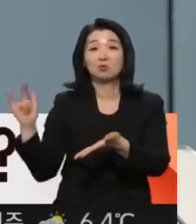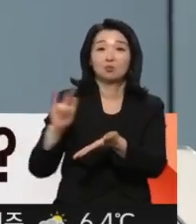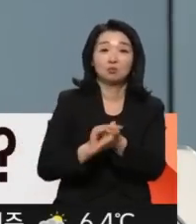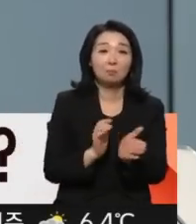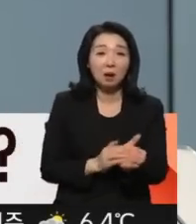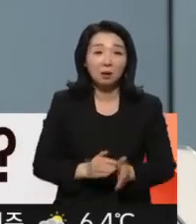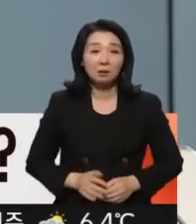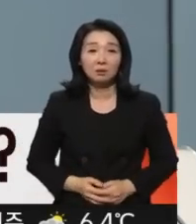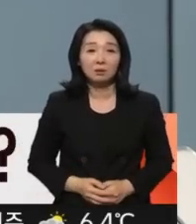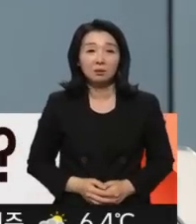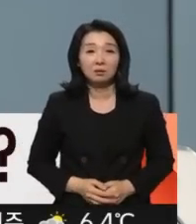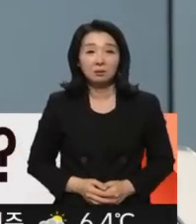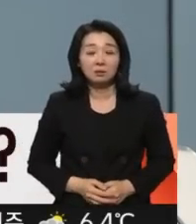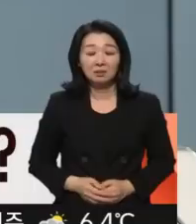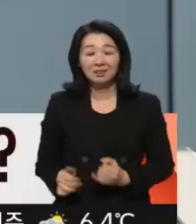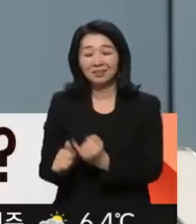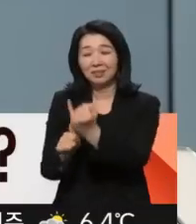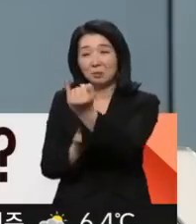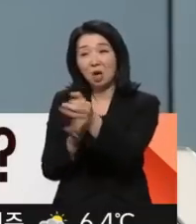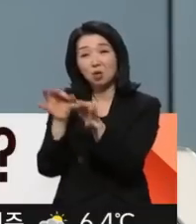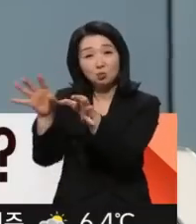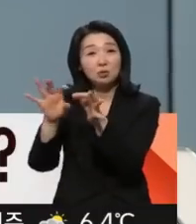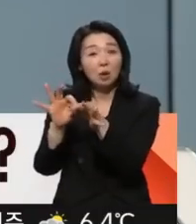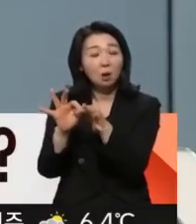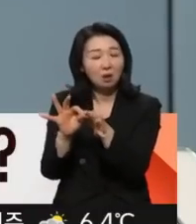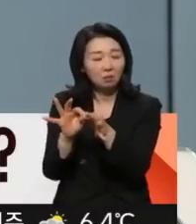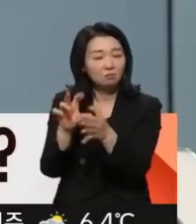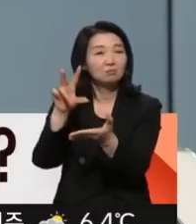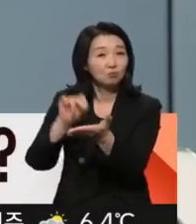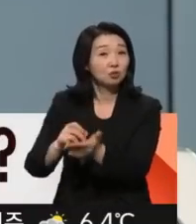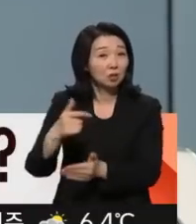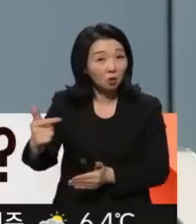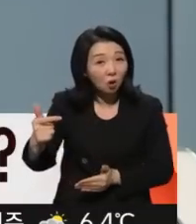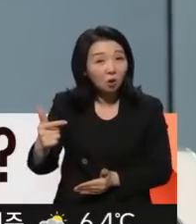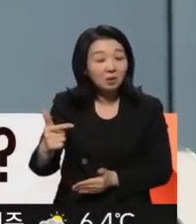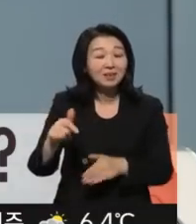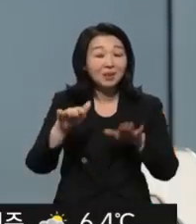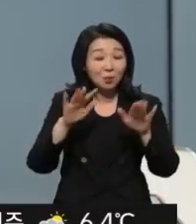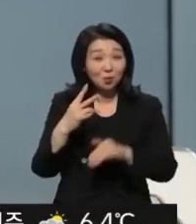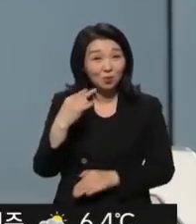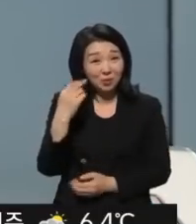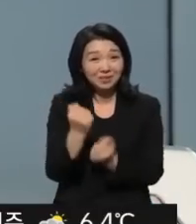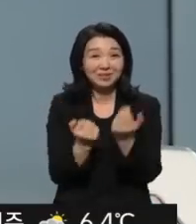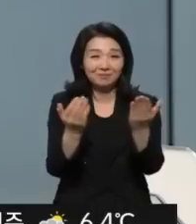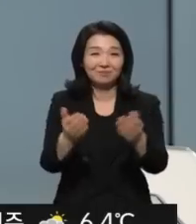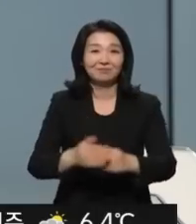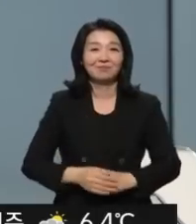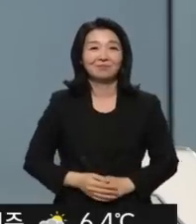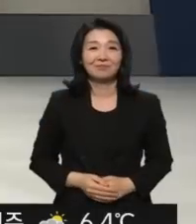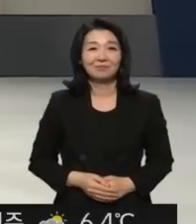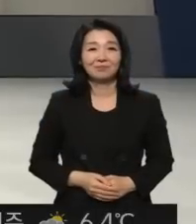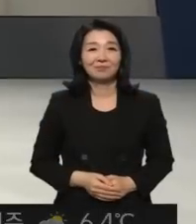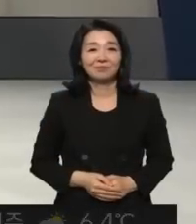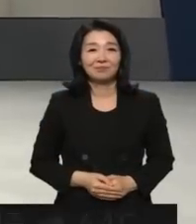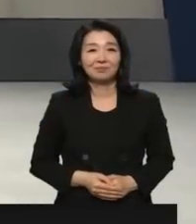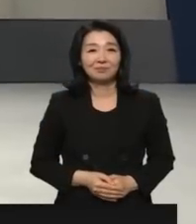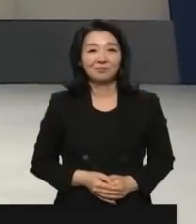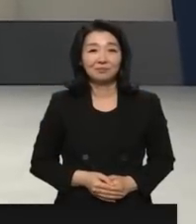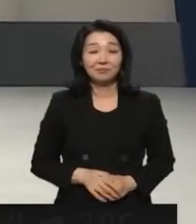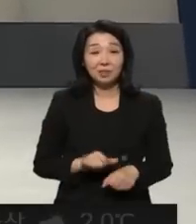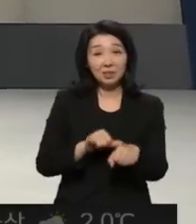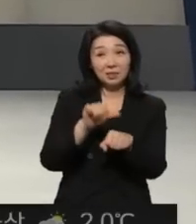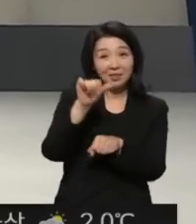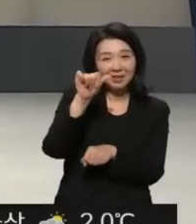들어와 있는데요. 김건희 여사 투자와의 관련성도 제기된 인물입니다. 유한울 체커가 관련 내용 정리했습니다.